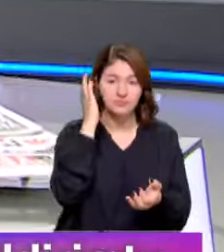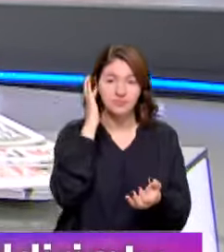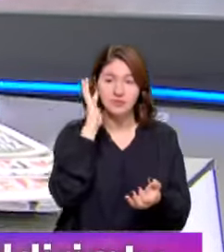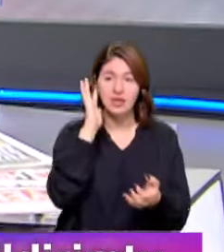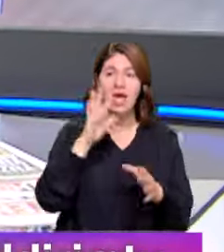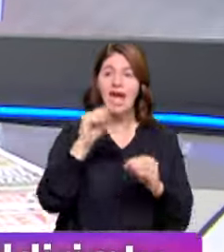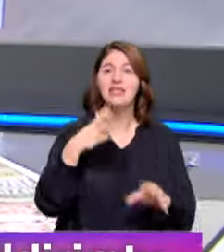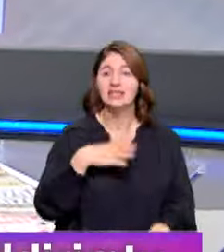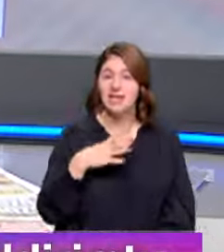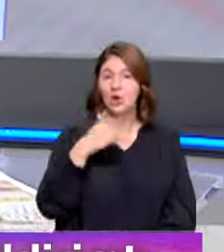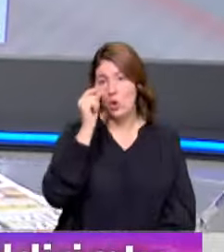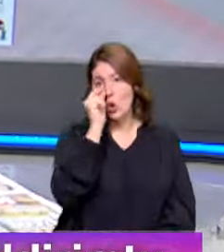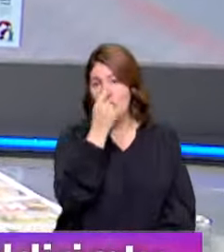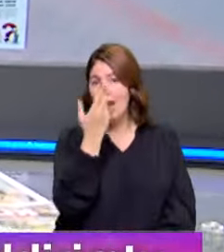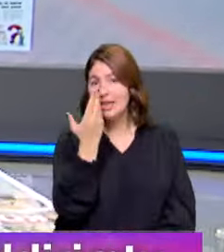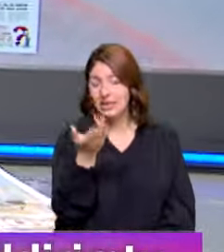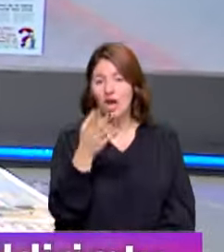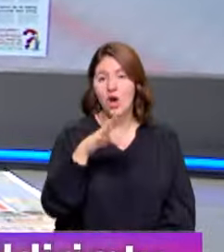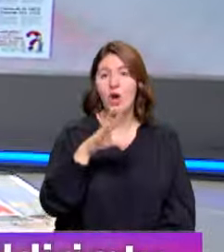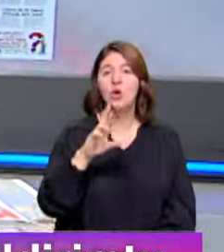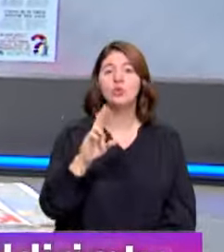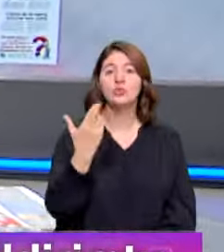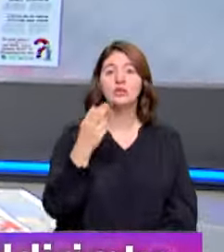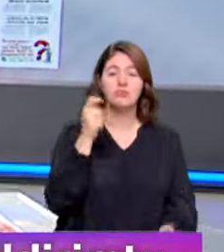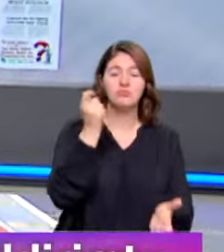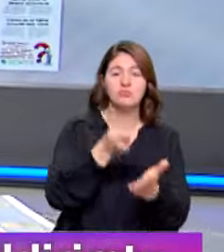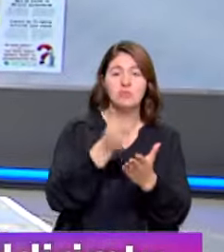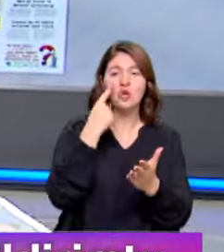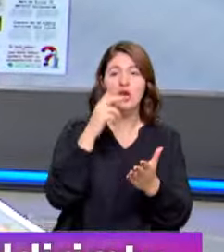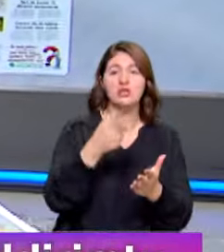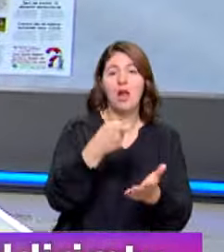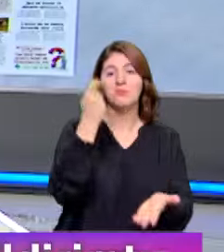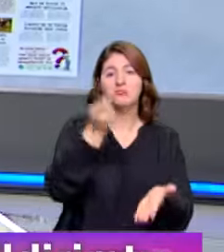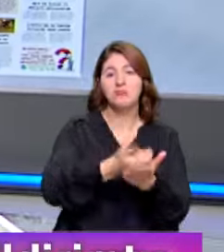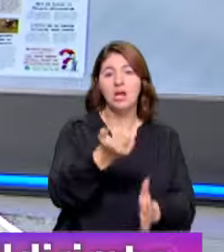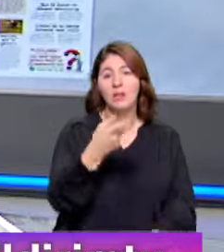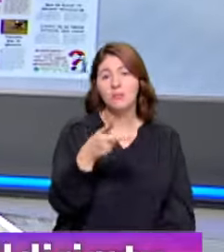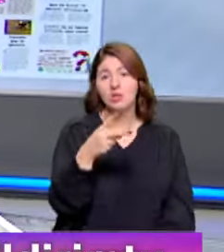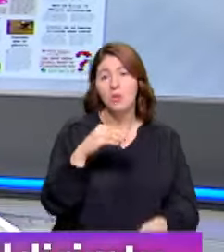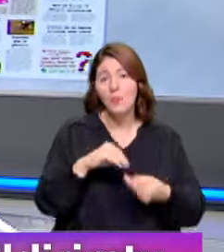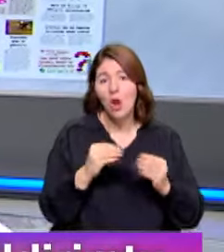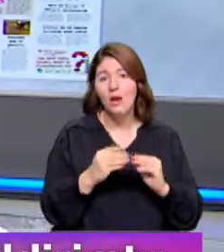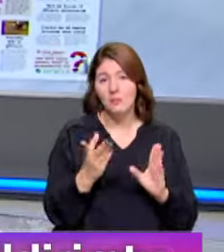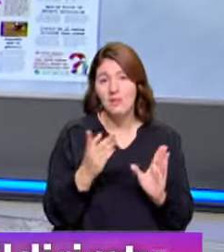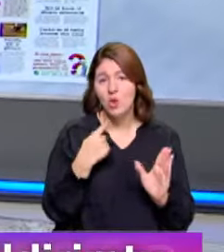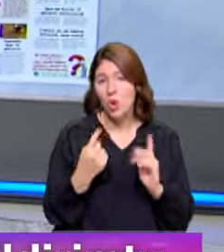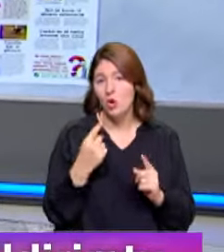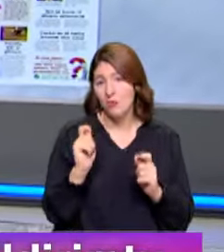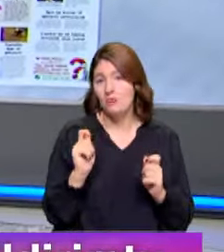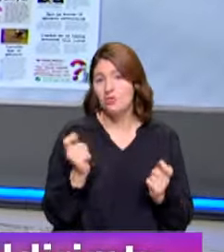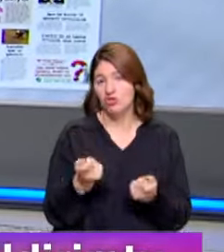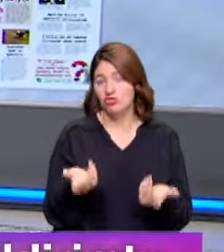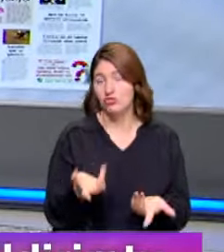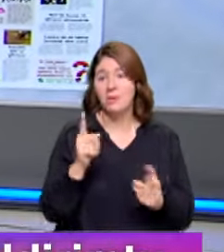her isteyenin kolaylıkla ruhsatlı silah sahibi olabildiği problemini gündeme getirmeye